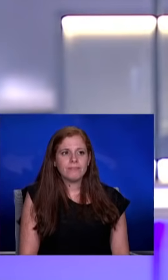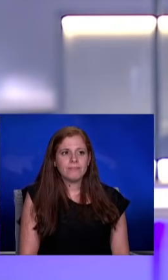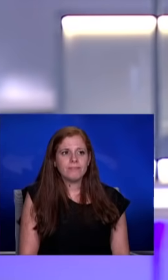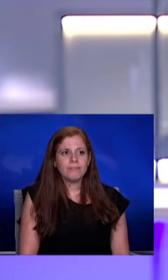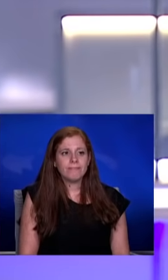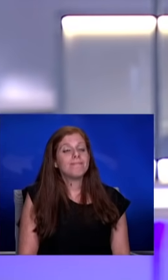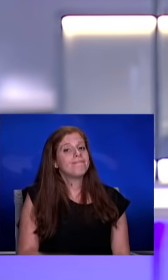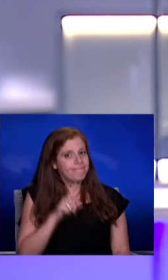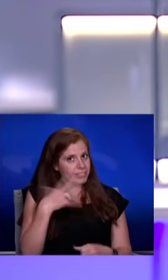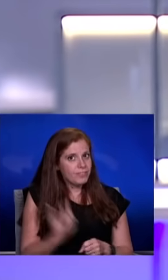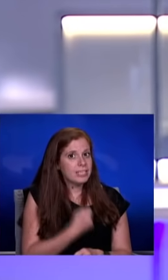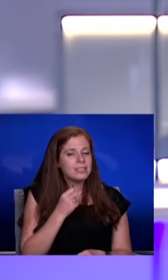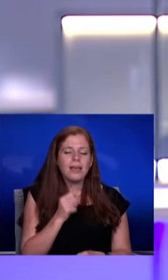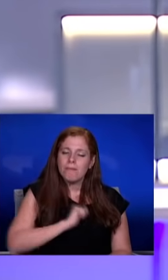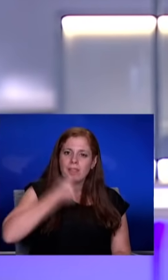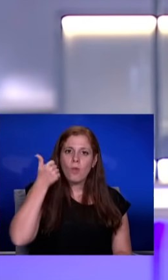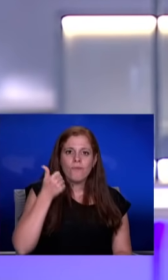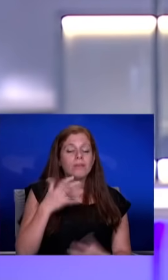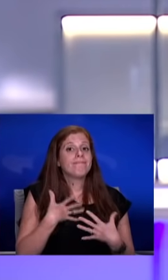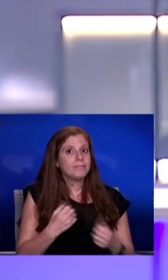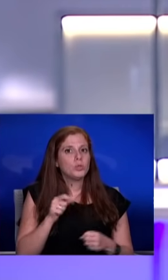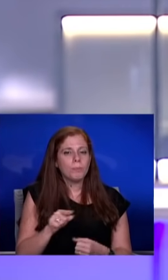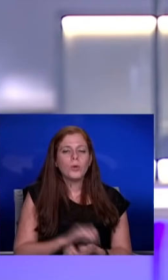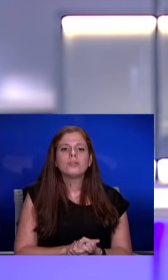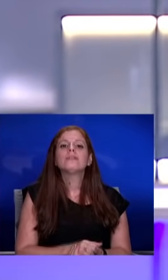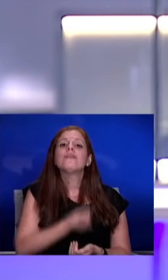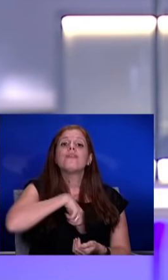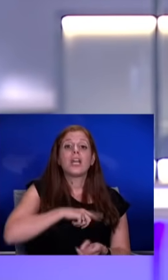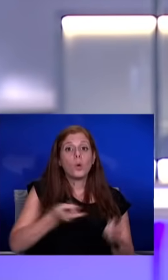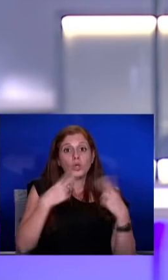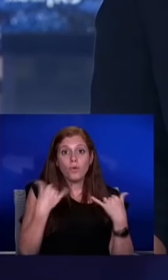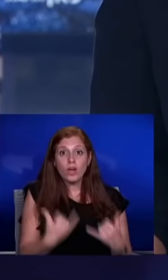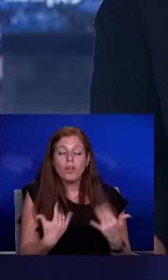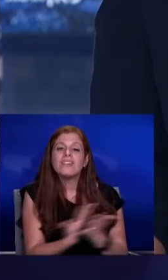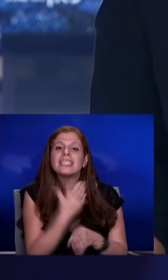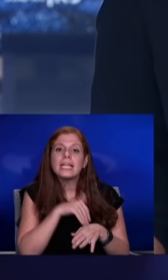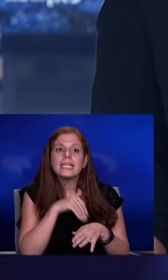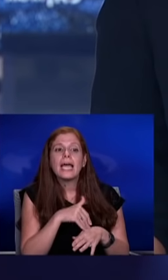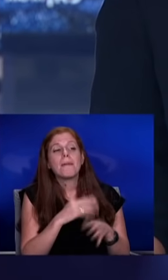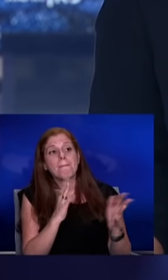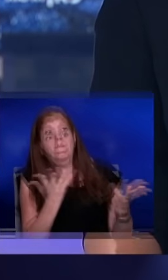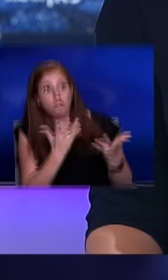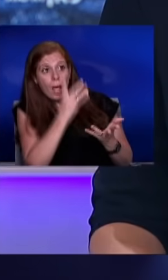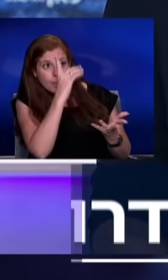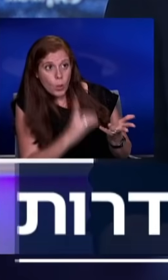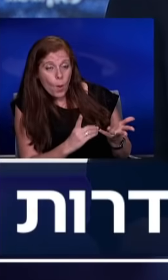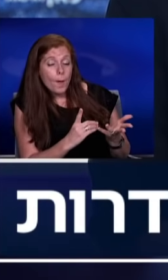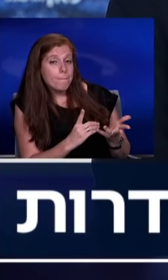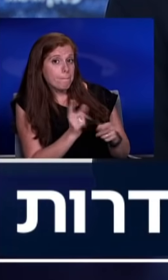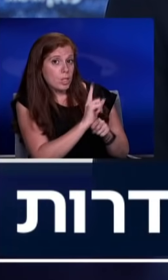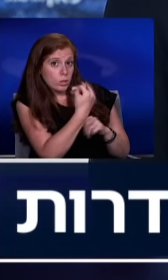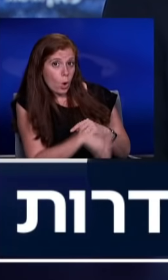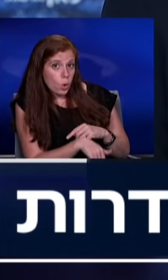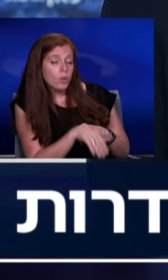והיא תצליח, אלופה, שיהיו בריאות. ואנחנו נשוב עכשיו להתעדכן במה שקרה בדרום בדקות האחרונות. איתך